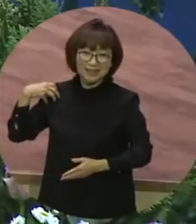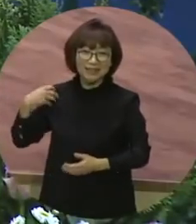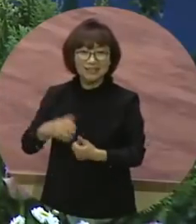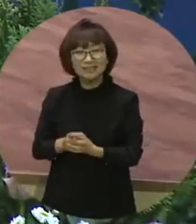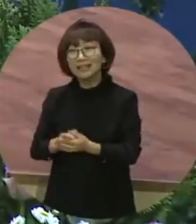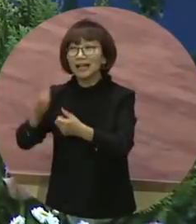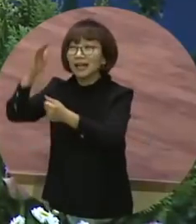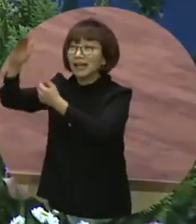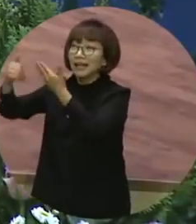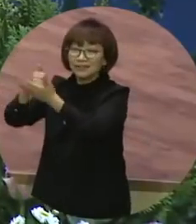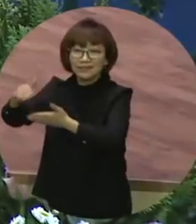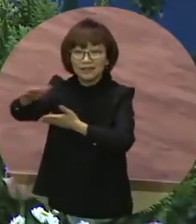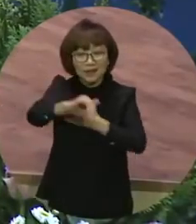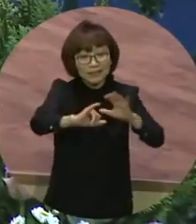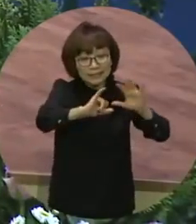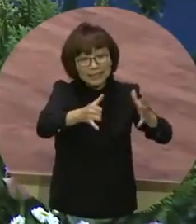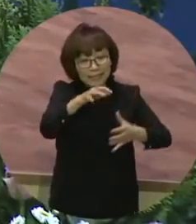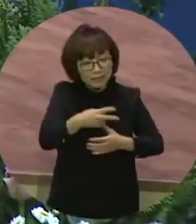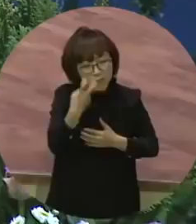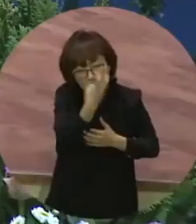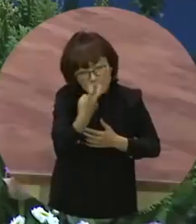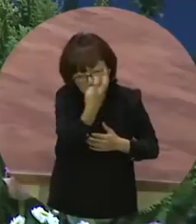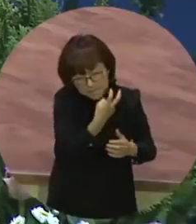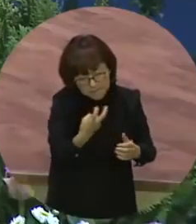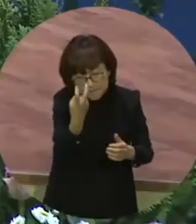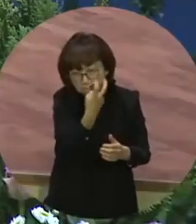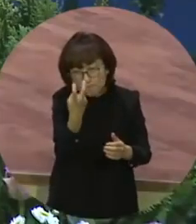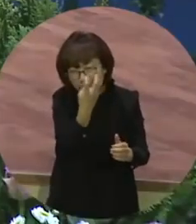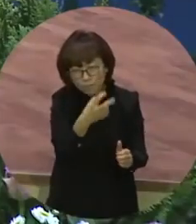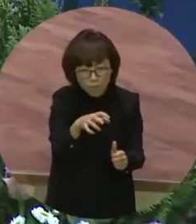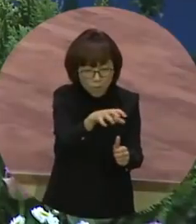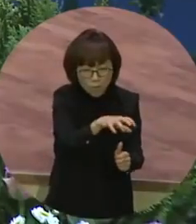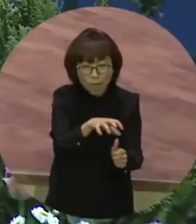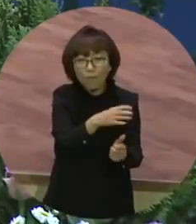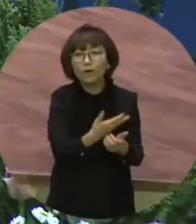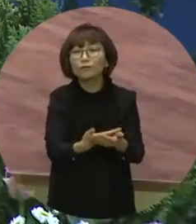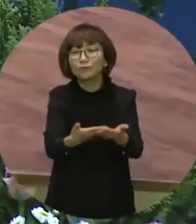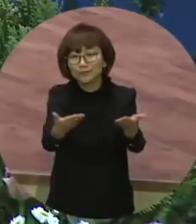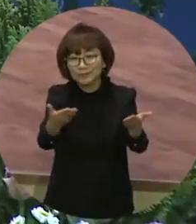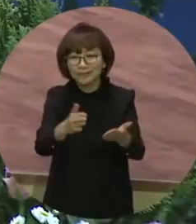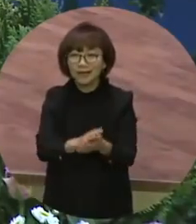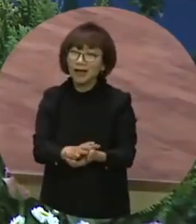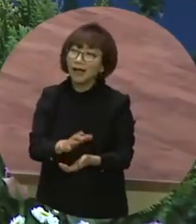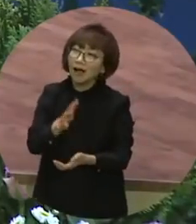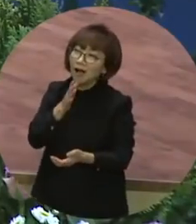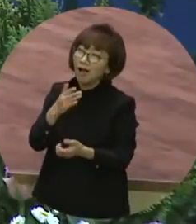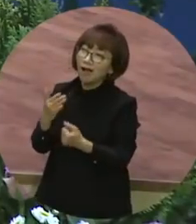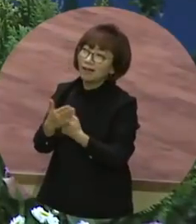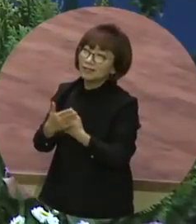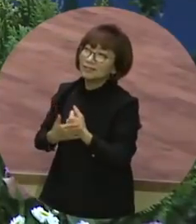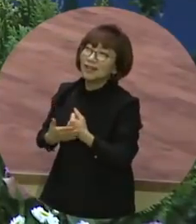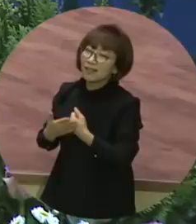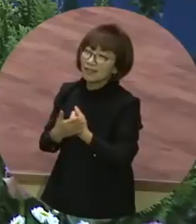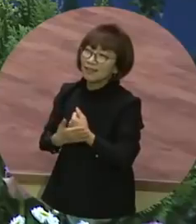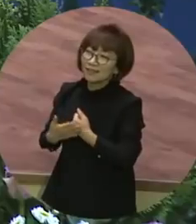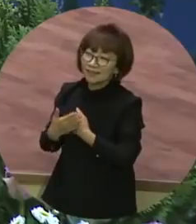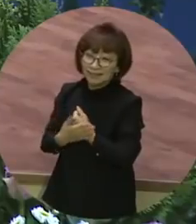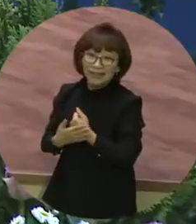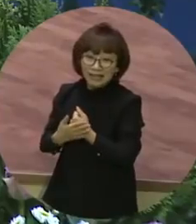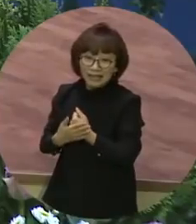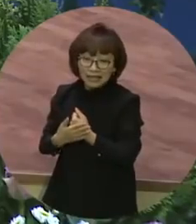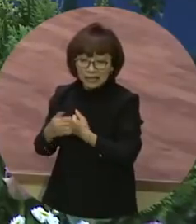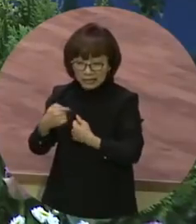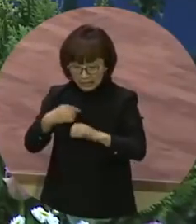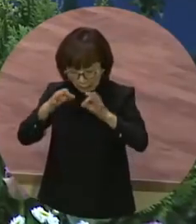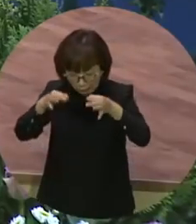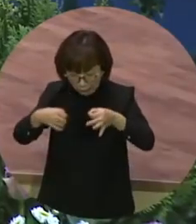여러분을 보호하실 것입니다. 이걸 뭐라 그럽니까? 은혜랍니다. 은혜. 야, 내가 아니다. 내가